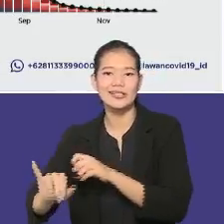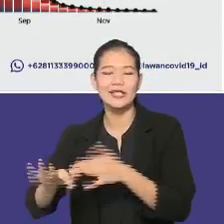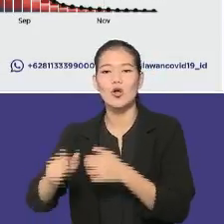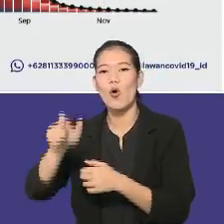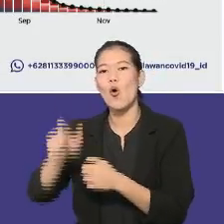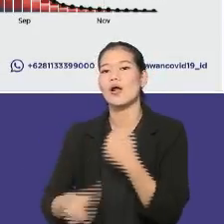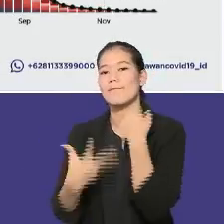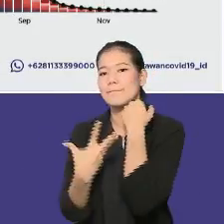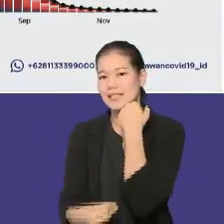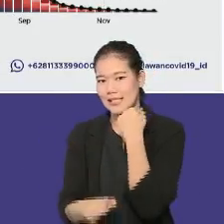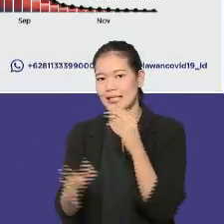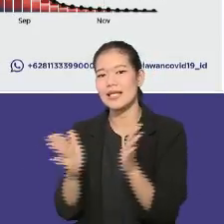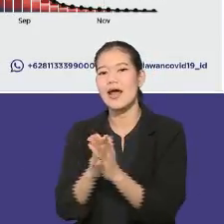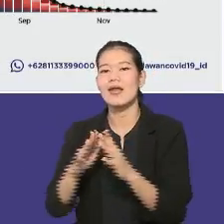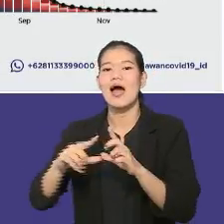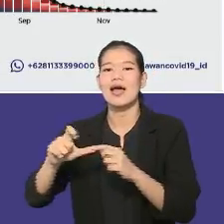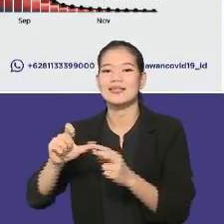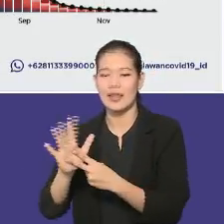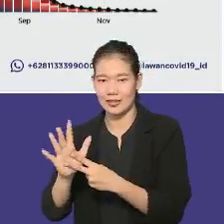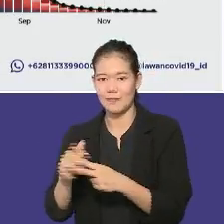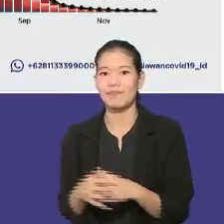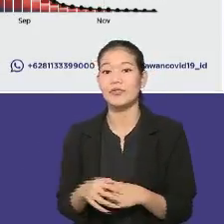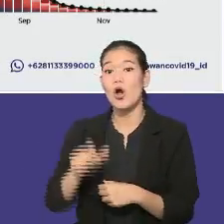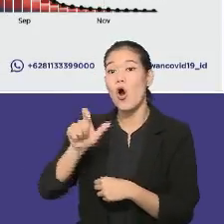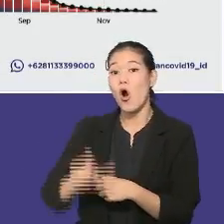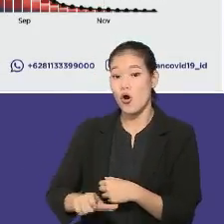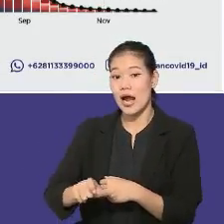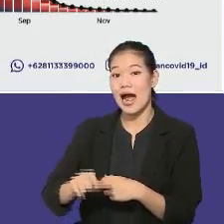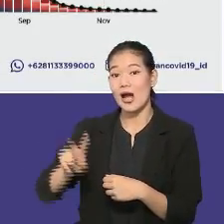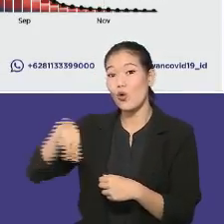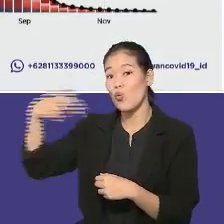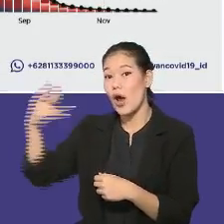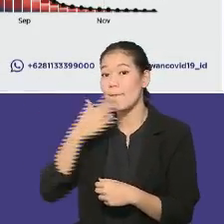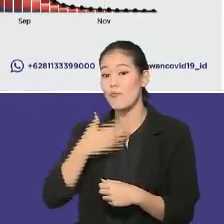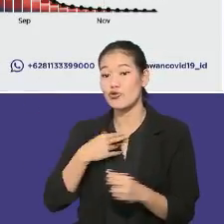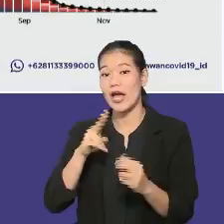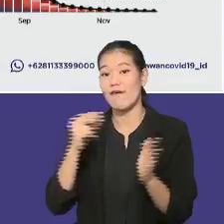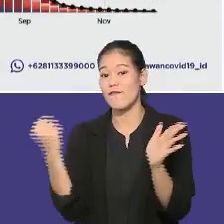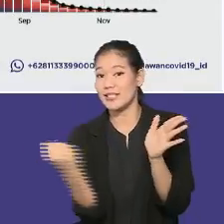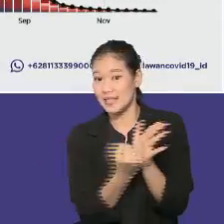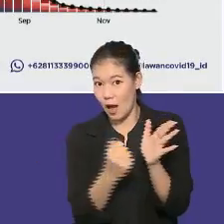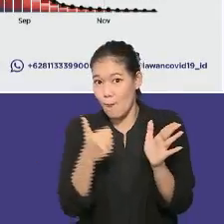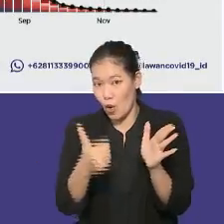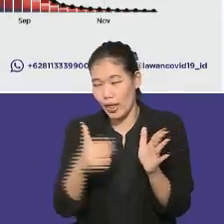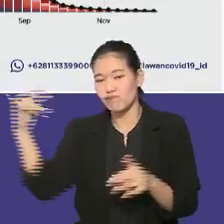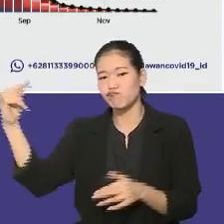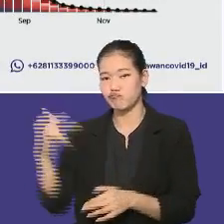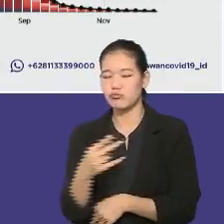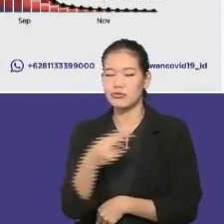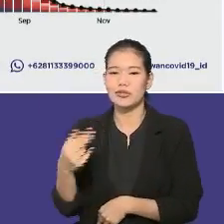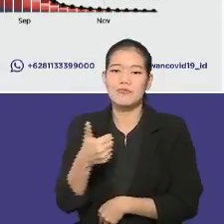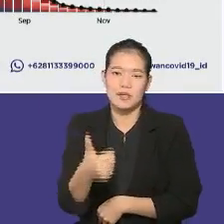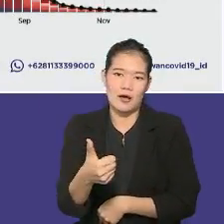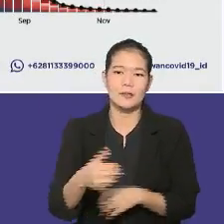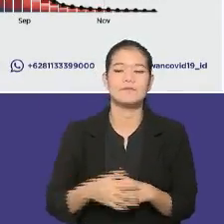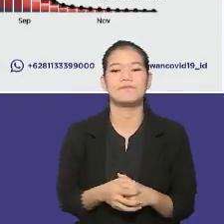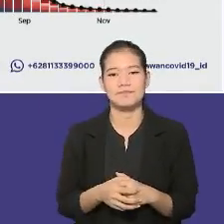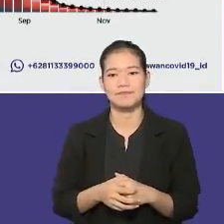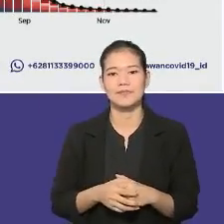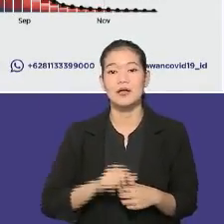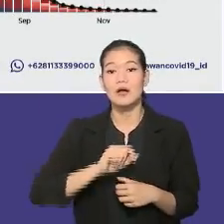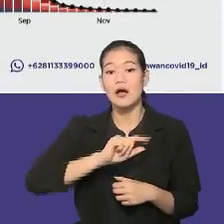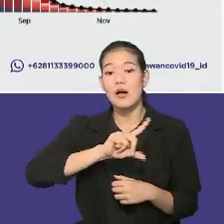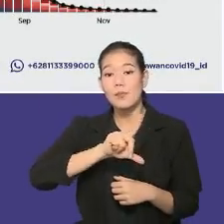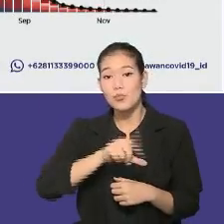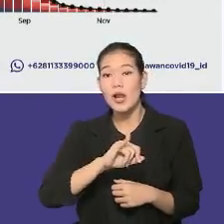dan ASN. WNA pemegang visa dan TCA juga diperbolehkan masuk ke Indonesia. Pada